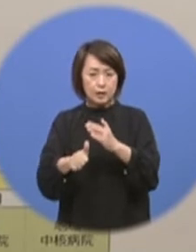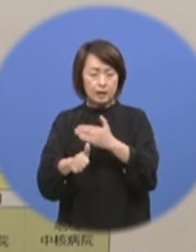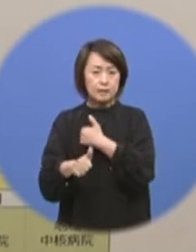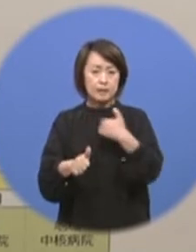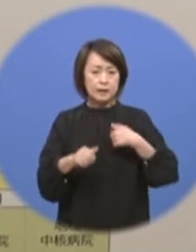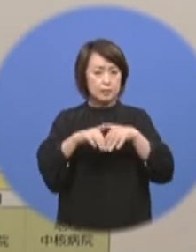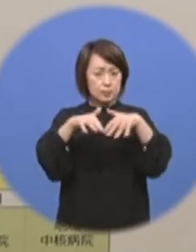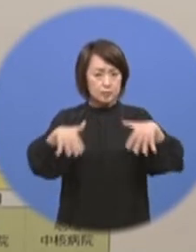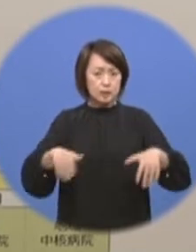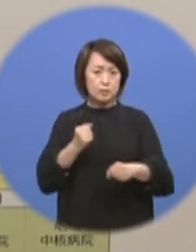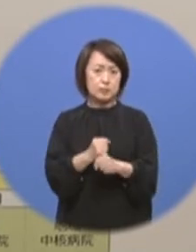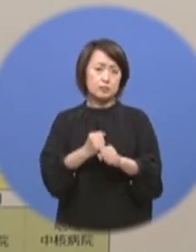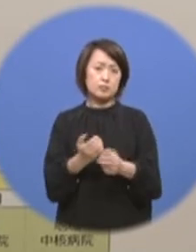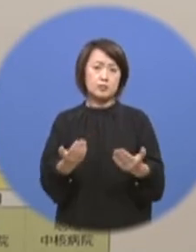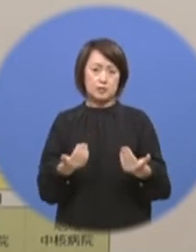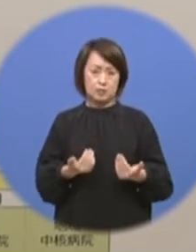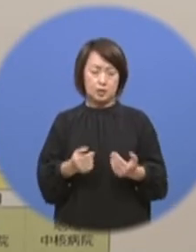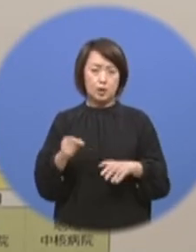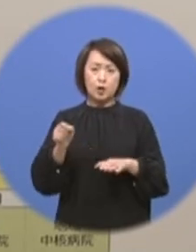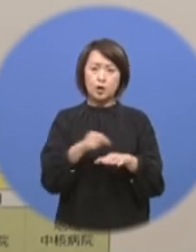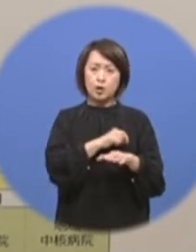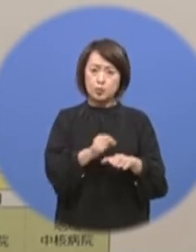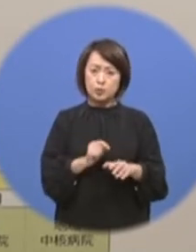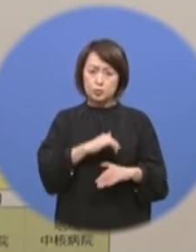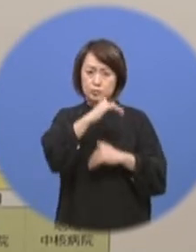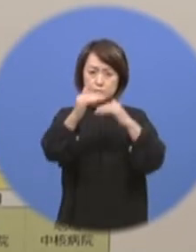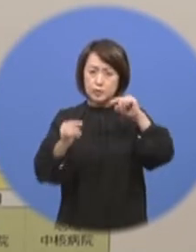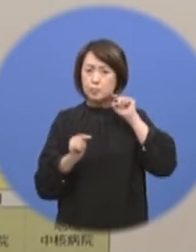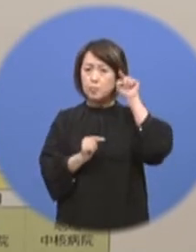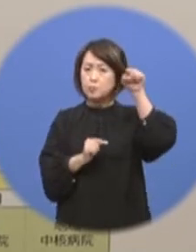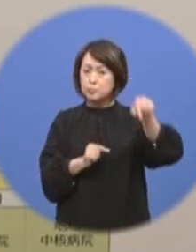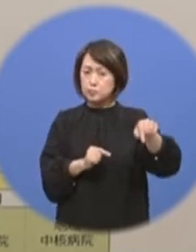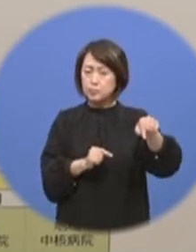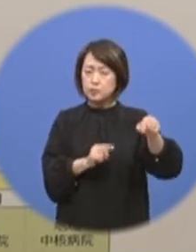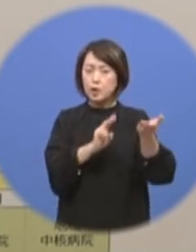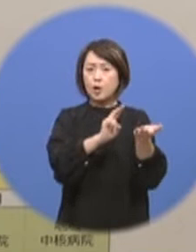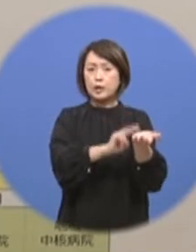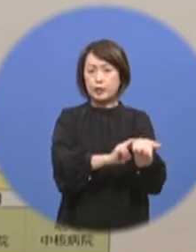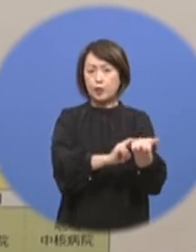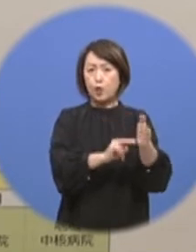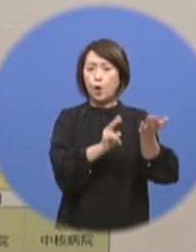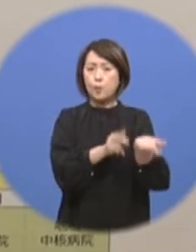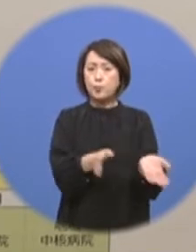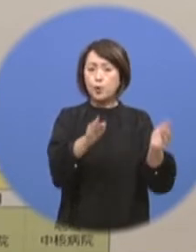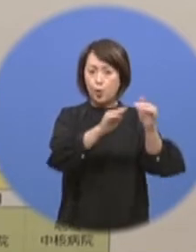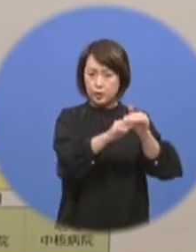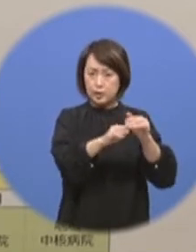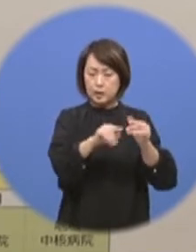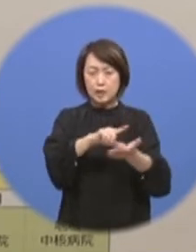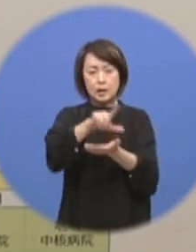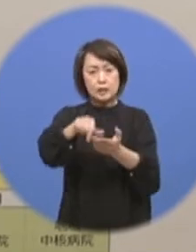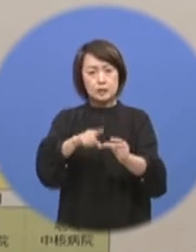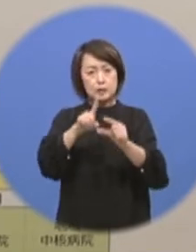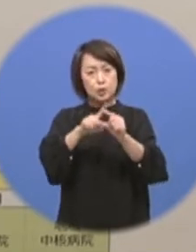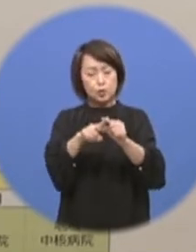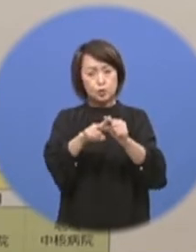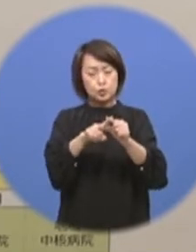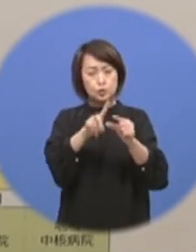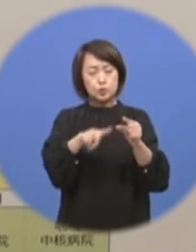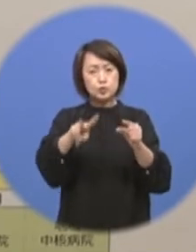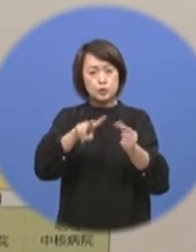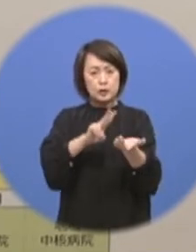とかないといけません特に僻地の医療拠点病院とか地域の中学病院に派遣する人を